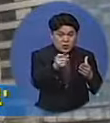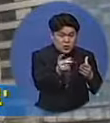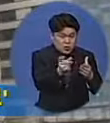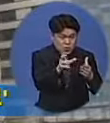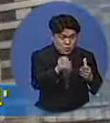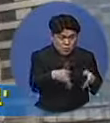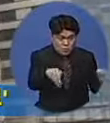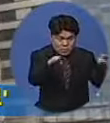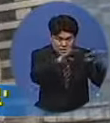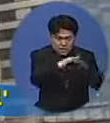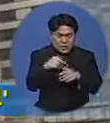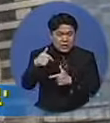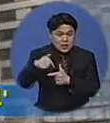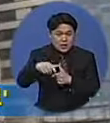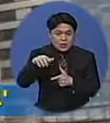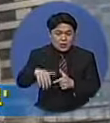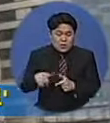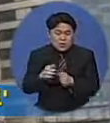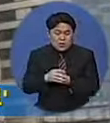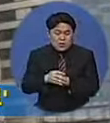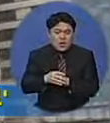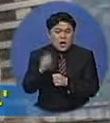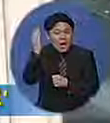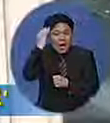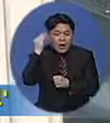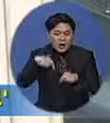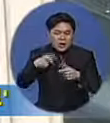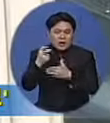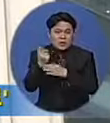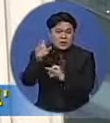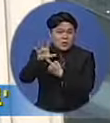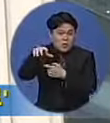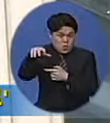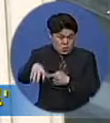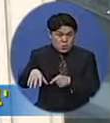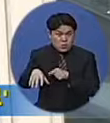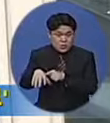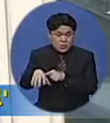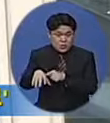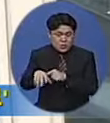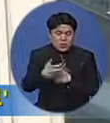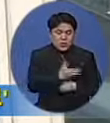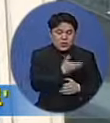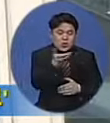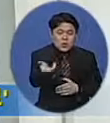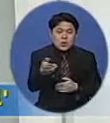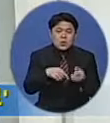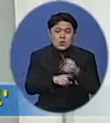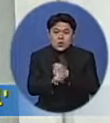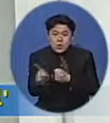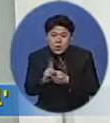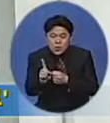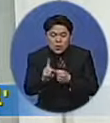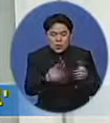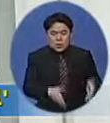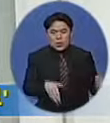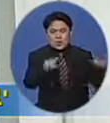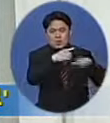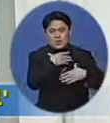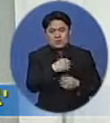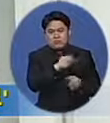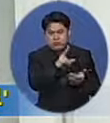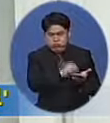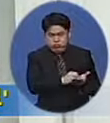근처의 한국정책방송원 건물 두 곳입니다. 인권위는 청사 이전 이유에 대해 청사의